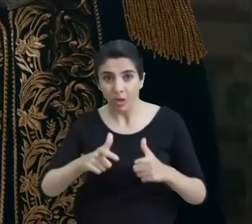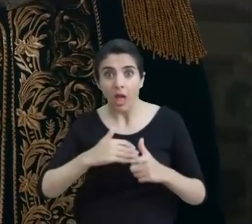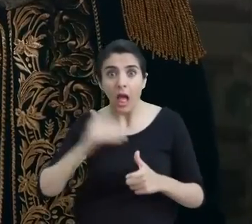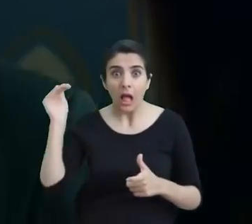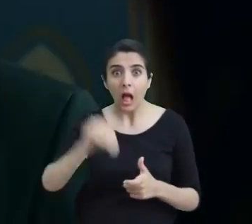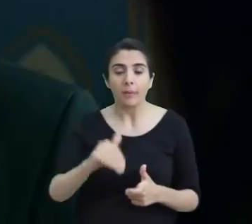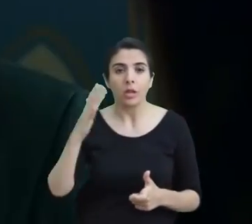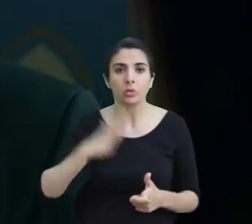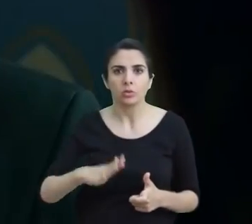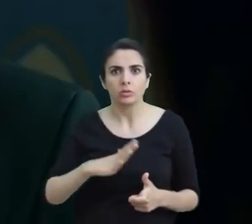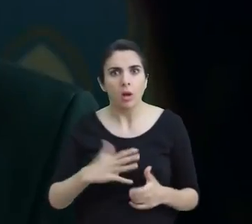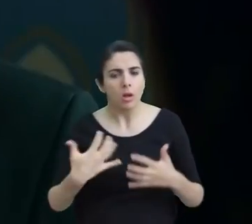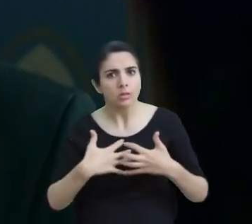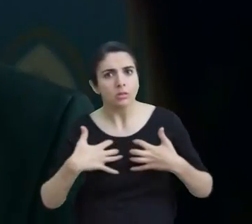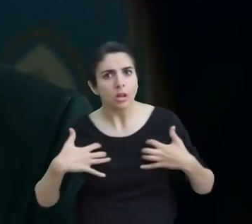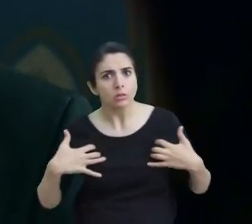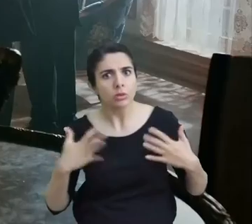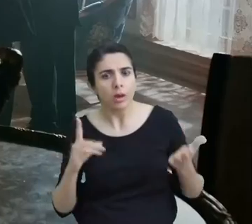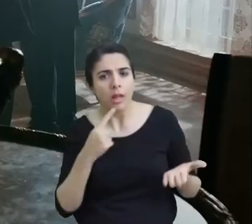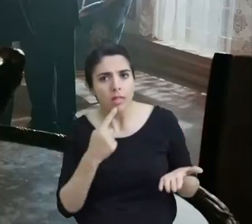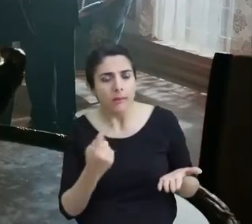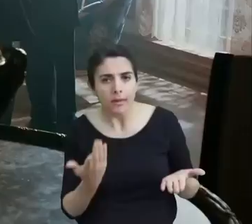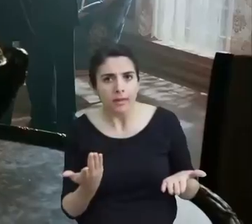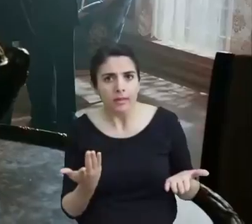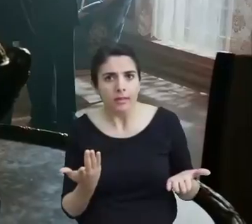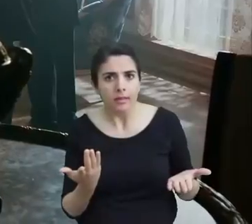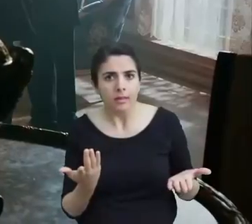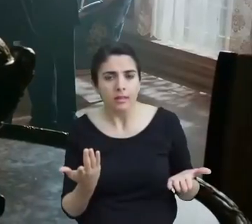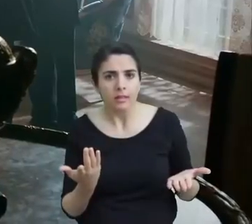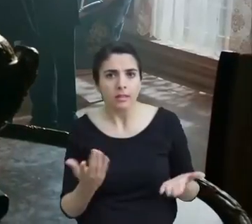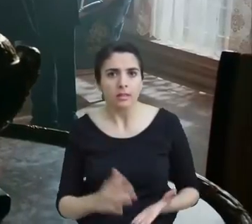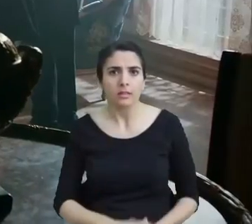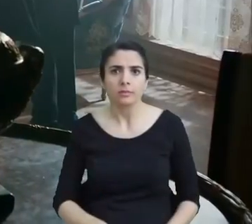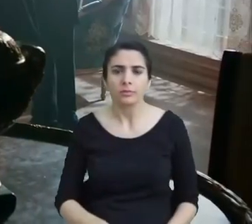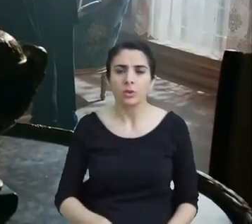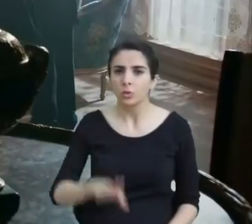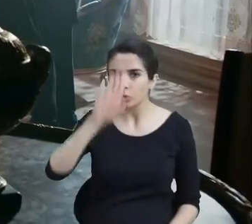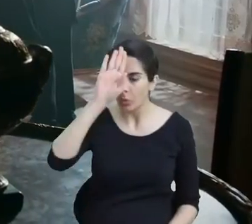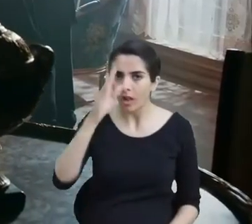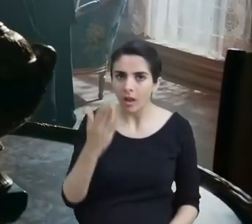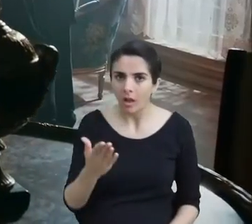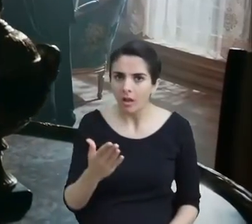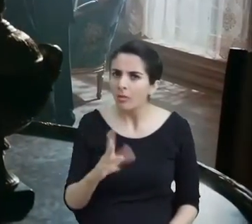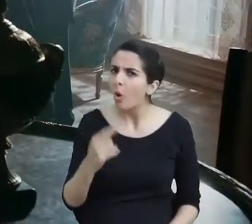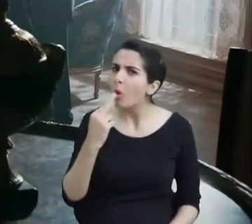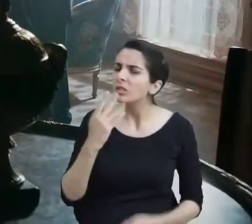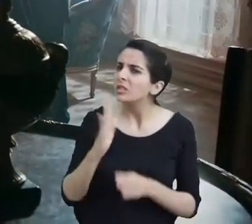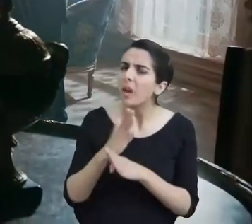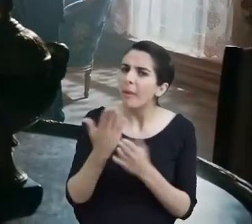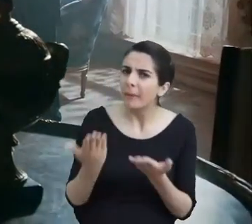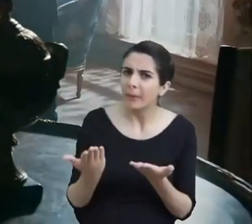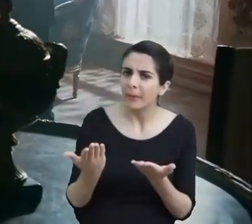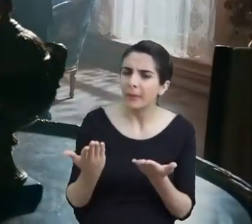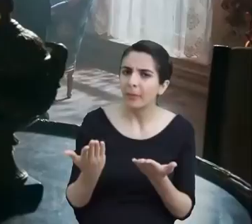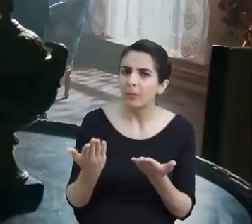istemişler. Bu ne cesaret? Haberi getirene çık diye el etti. Sultanım. Hala ne konuşursun